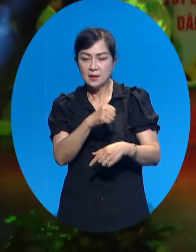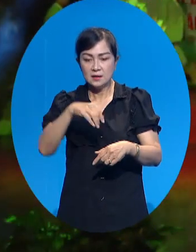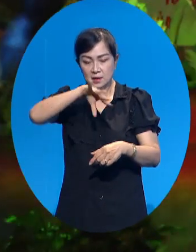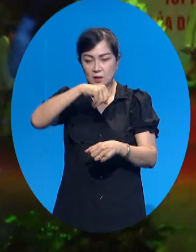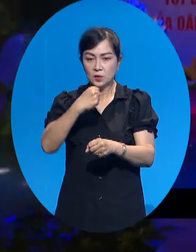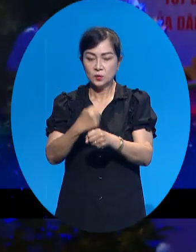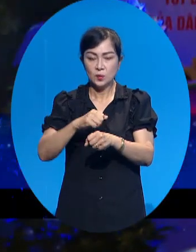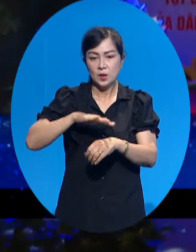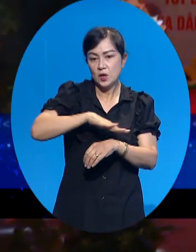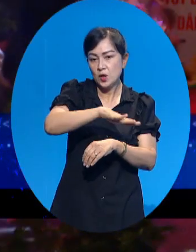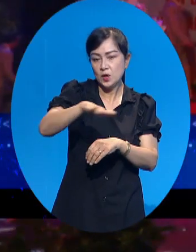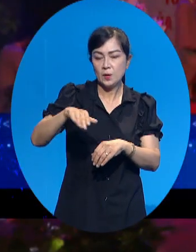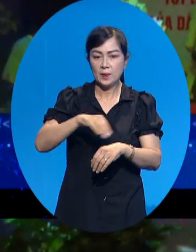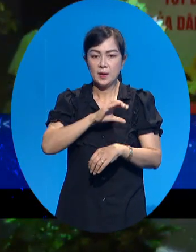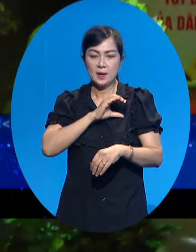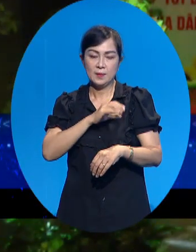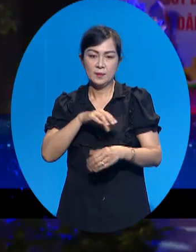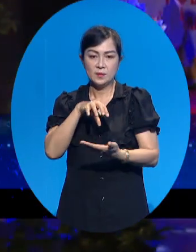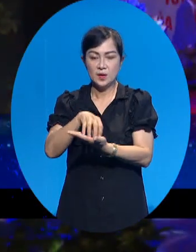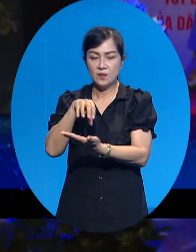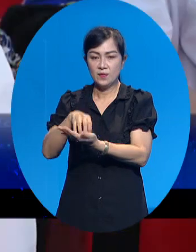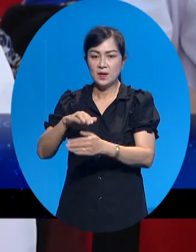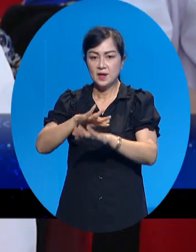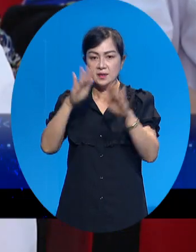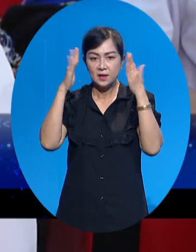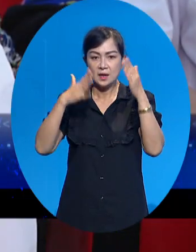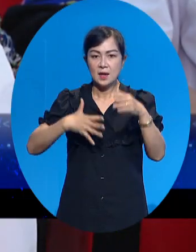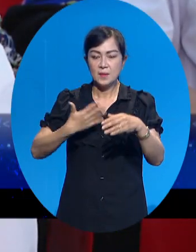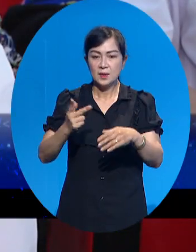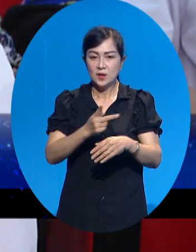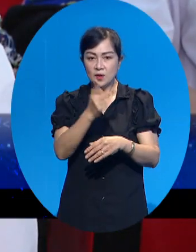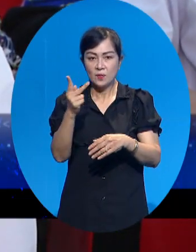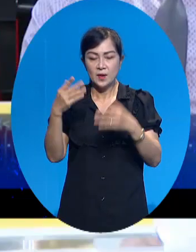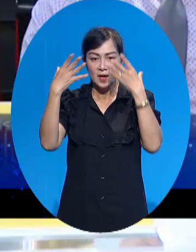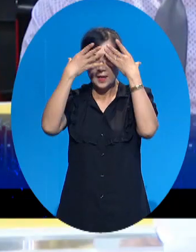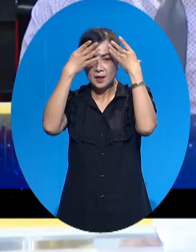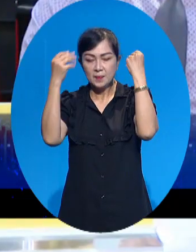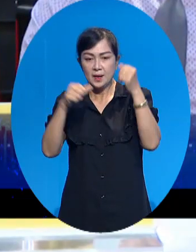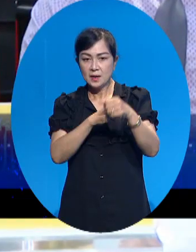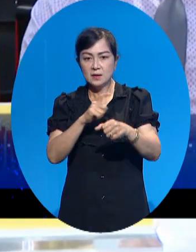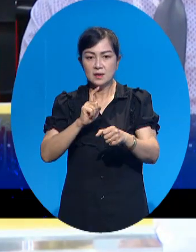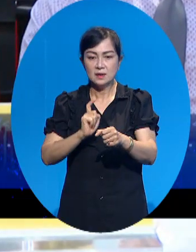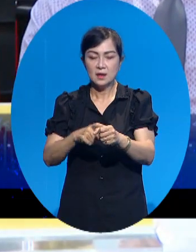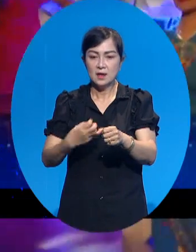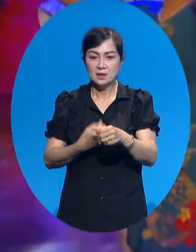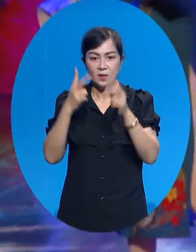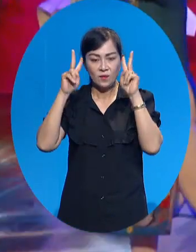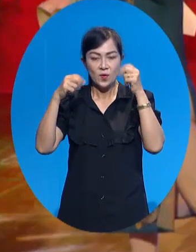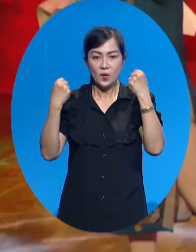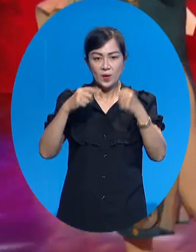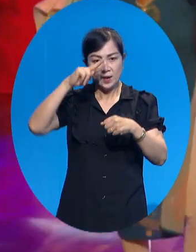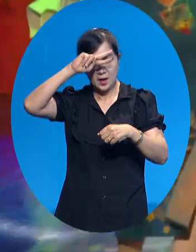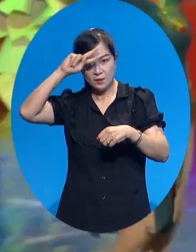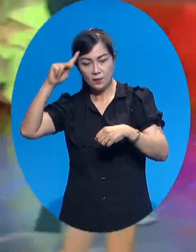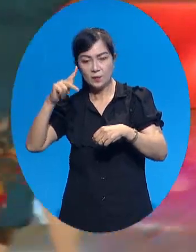khắp, sôi động ở tất cả các cấp, các địa phương, là sân chơi bổ ích, tạo không khí phấn khởi để người cao tuổi tiếp tục sống vui, khỏe, hạnh